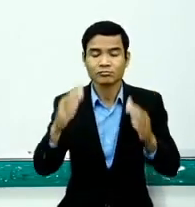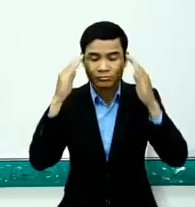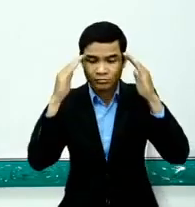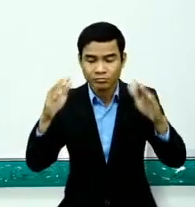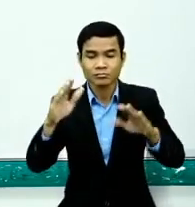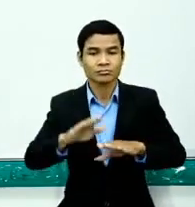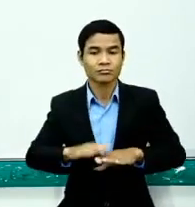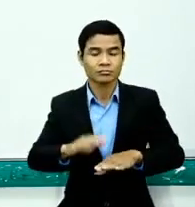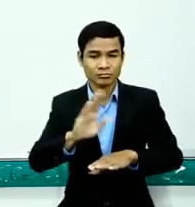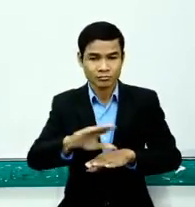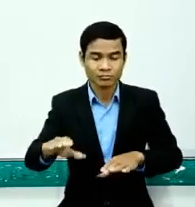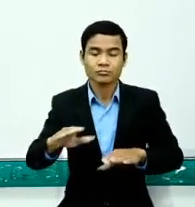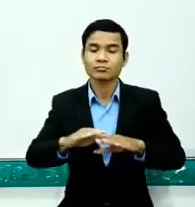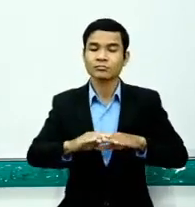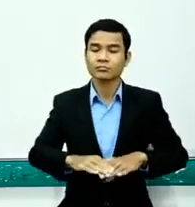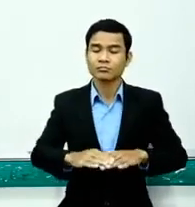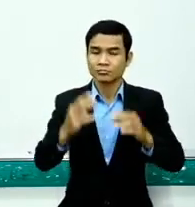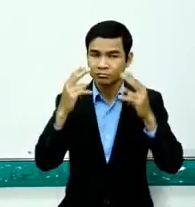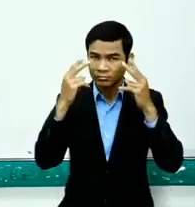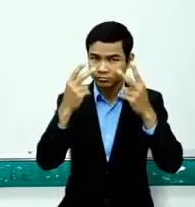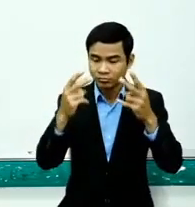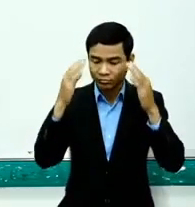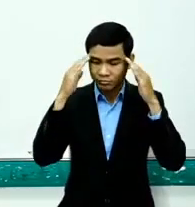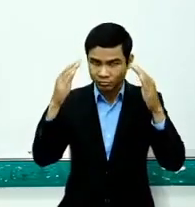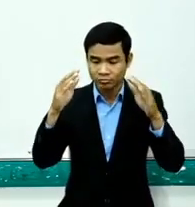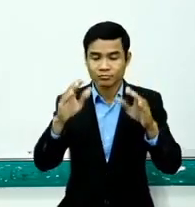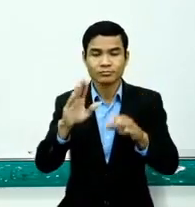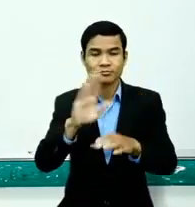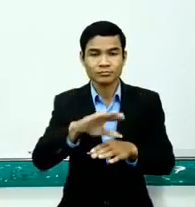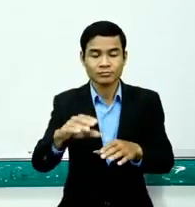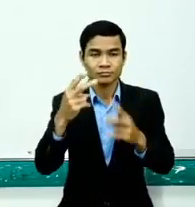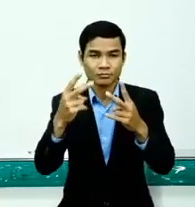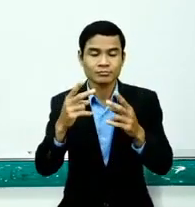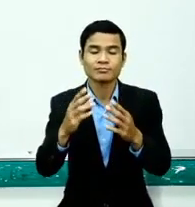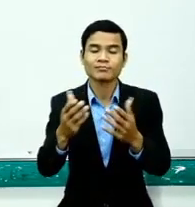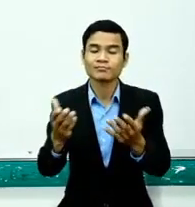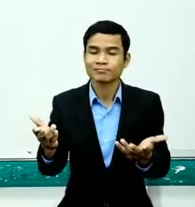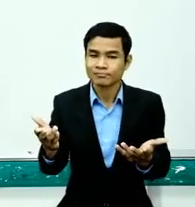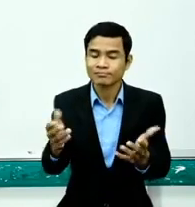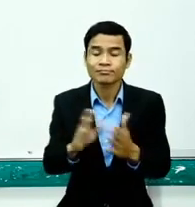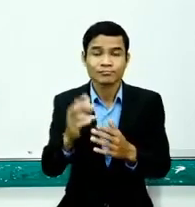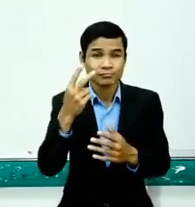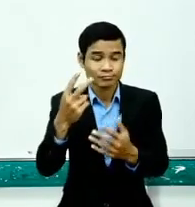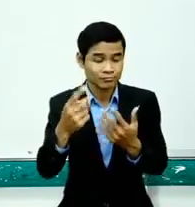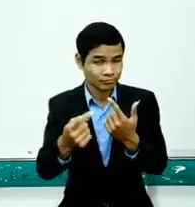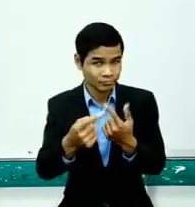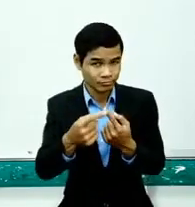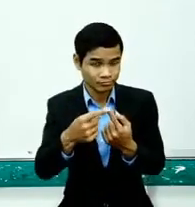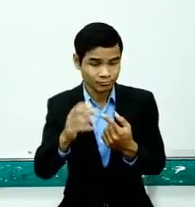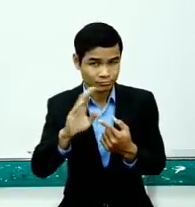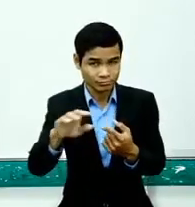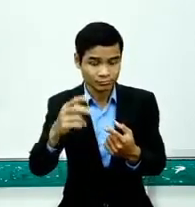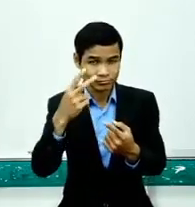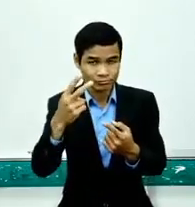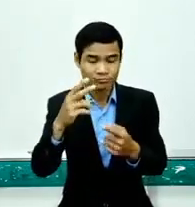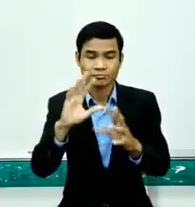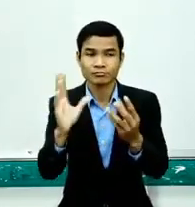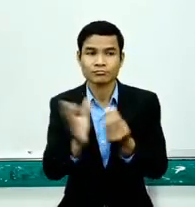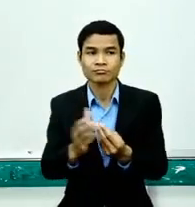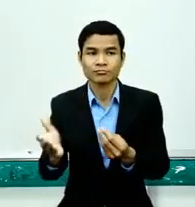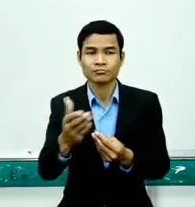នដាក់ដៃលើតុឲ្យកូនបើមកដាក់ខៀនចាកូននឹងបានឃើញរូបរាងសូសូអស់ណាចាកូនចាំមើលទាំងអ